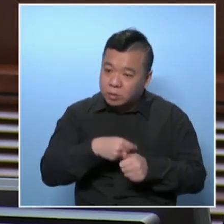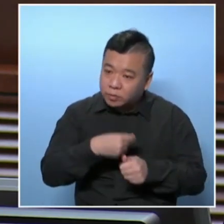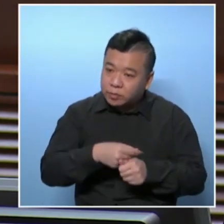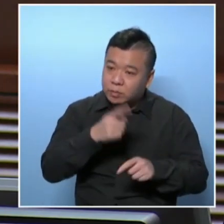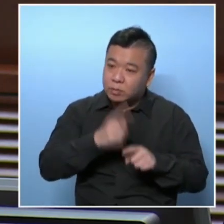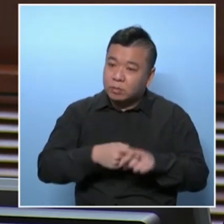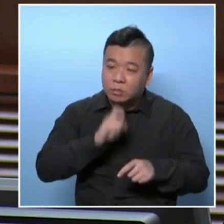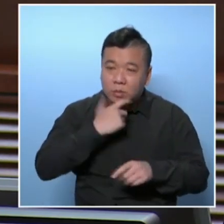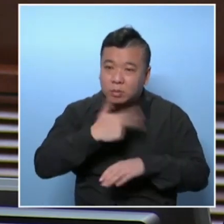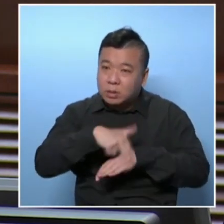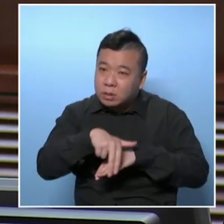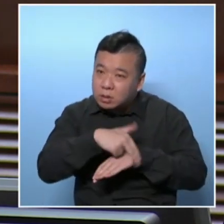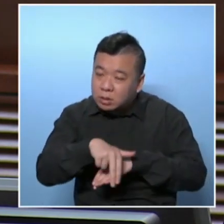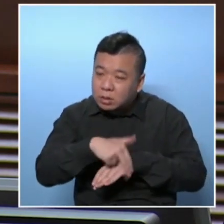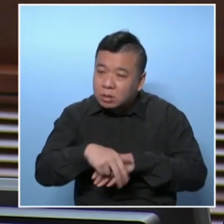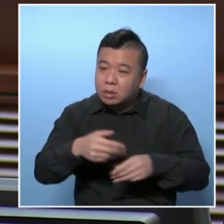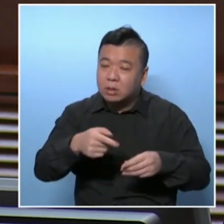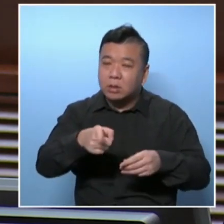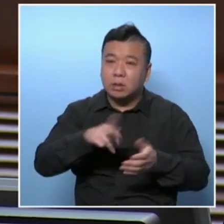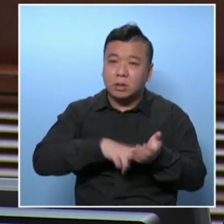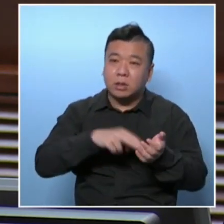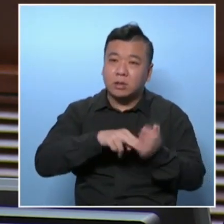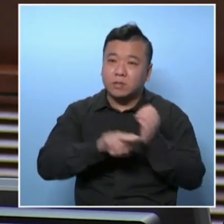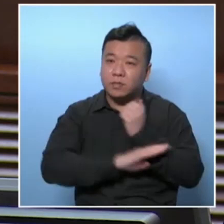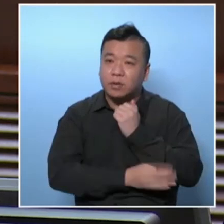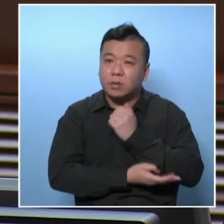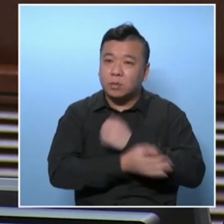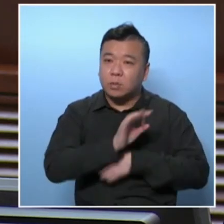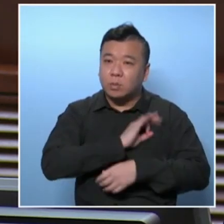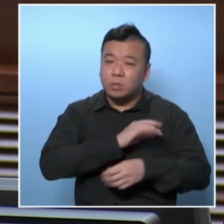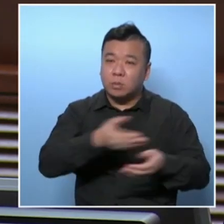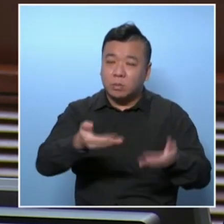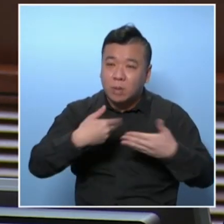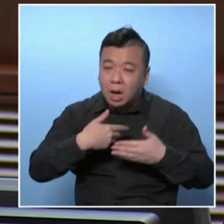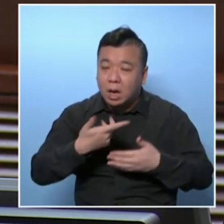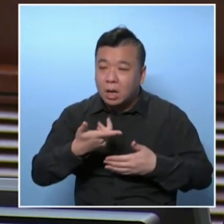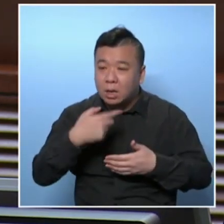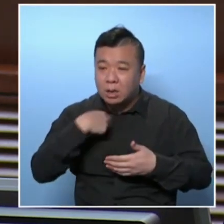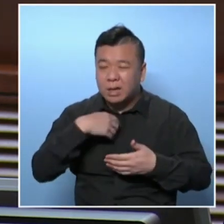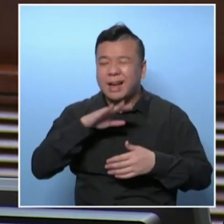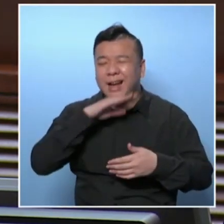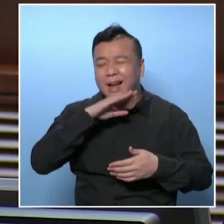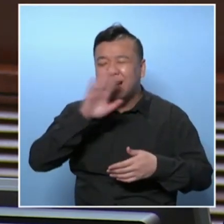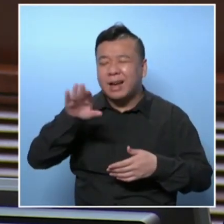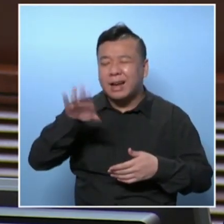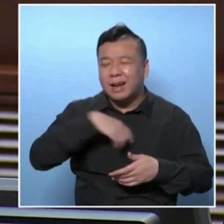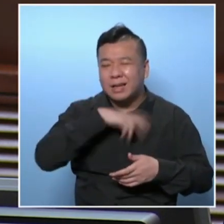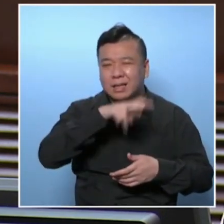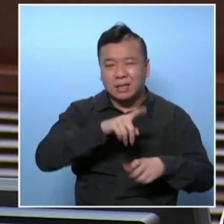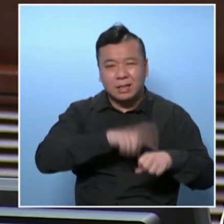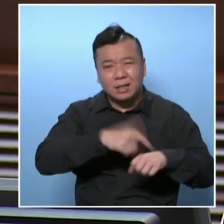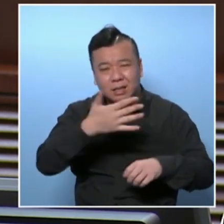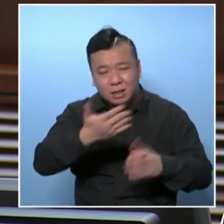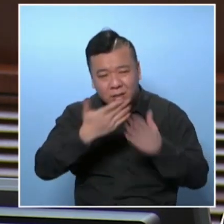都可以有個計劃嚟向我哋立法會交代咧？如果唔係，你話長期都係睇下先啦，睇下先啦，我哋唔知幾時